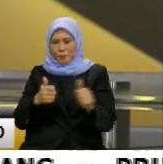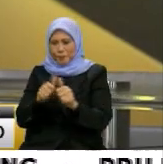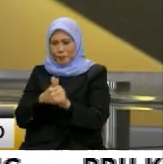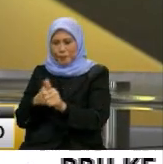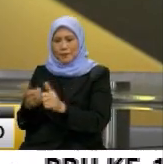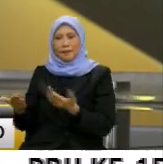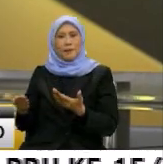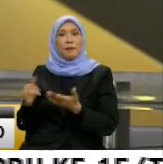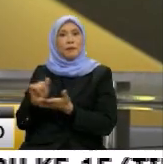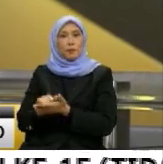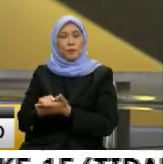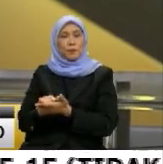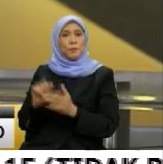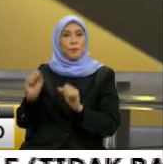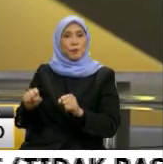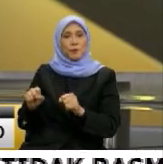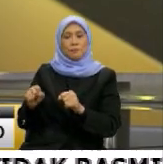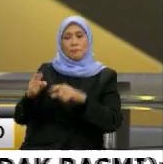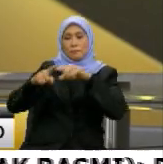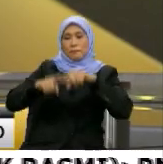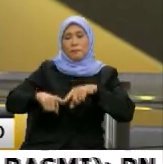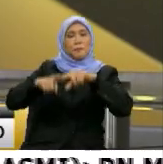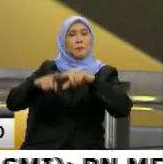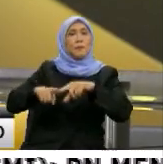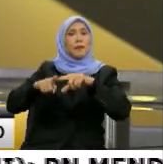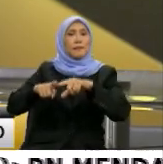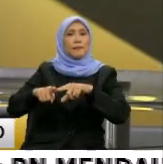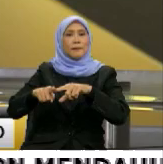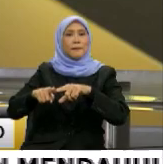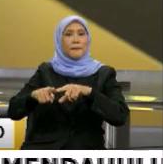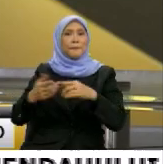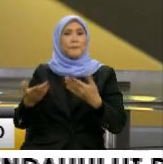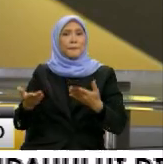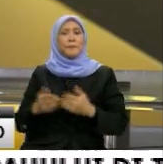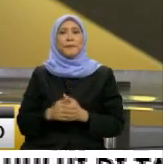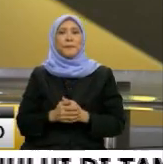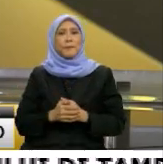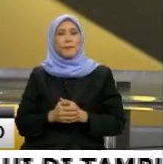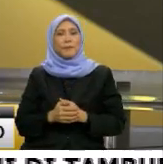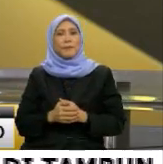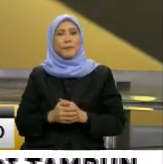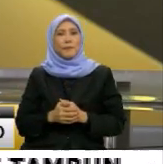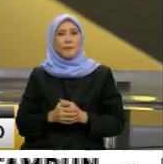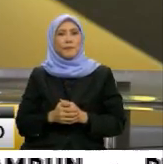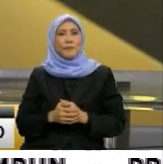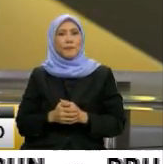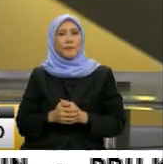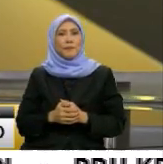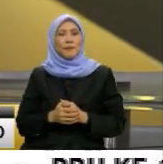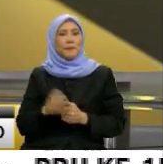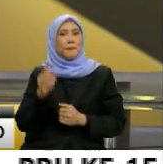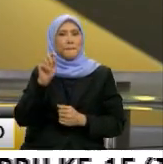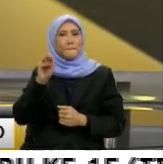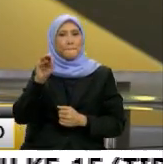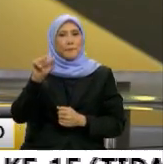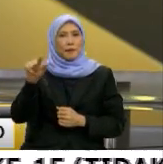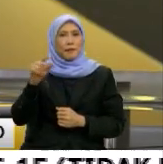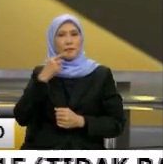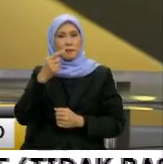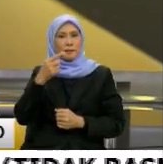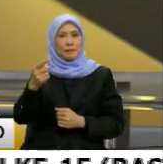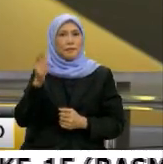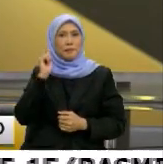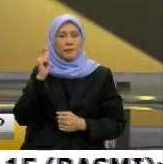sebenarnya meninggikan tahap kebergantungan. Adalah disadvantage dan advantage dia. Tapi seperti mana yang Matt katakan, kita